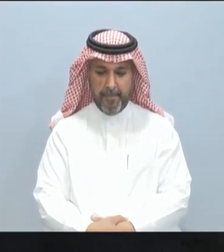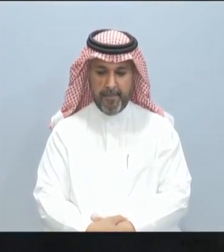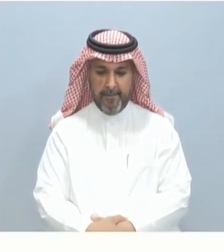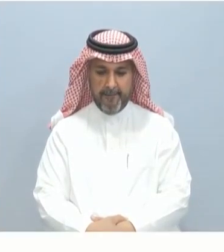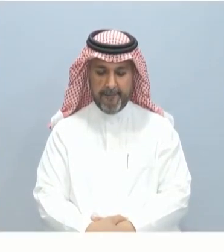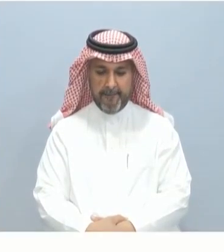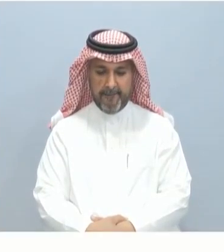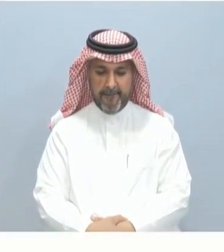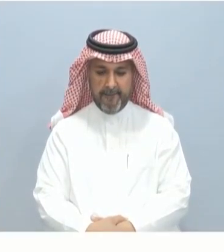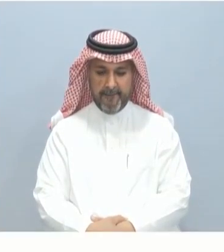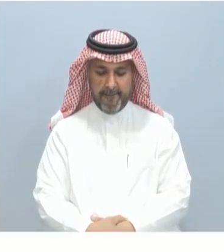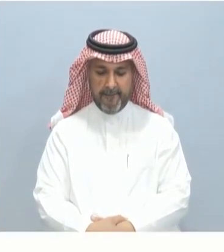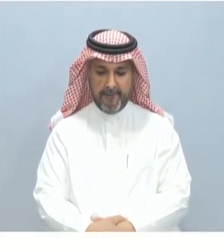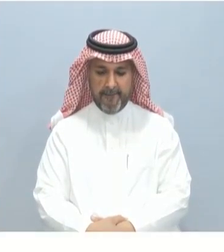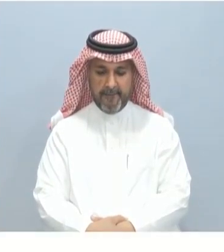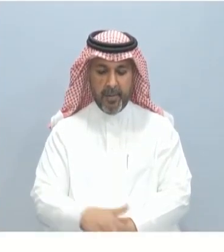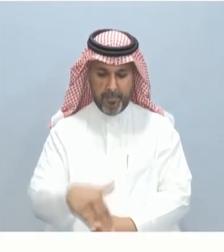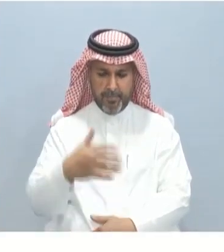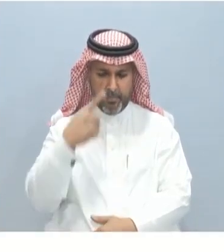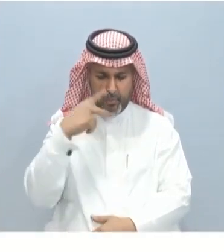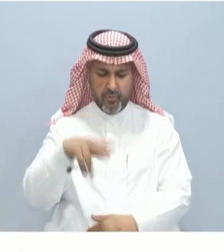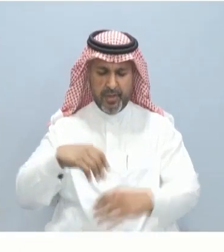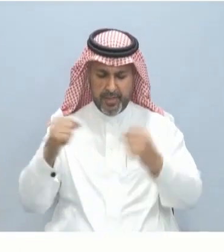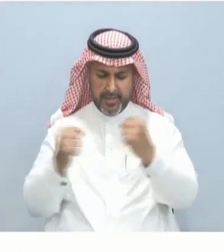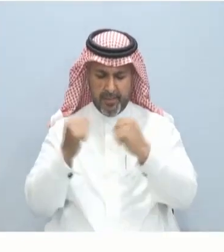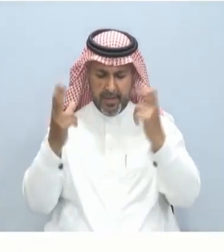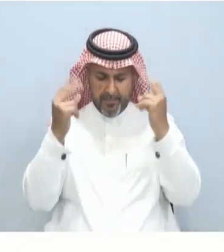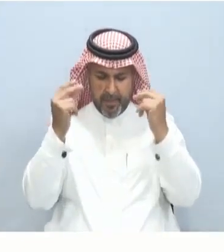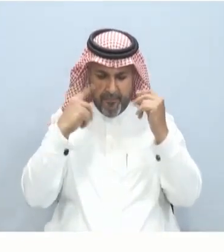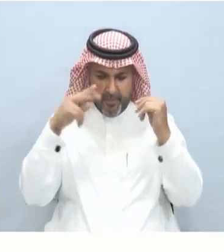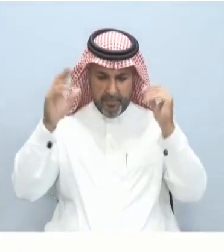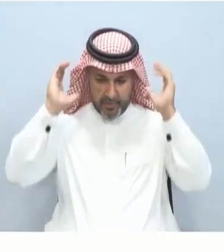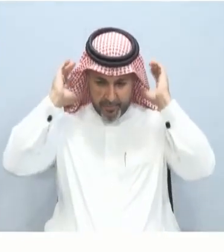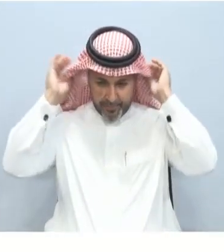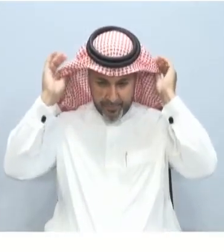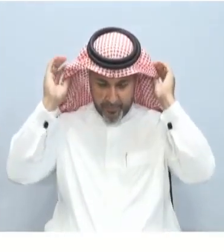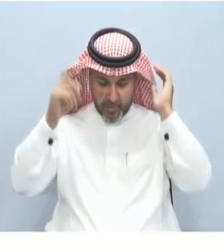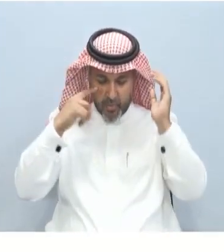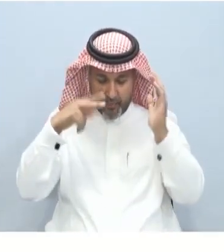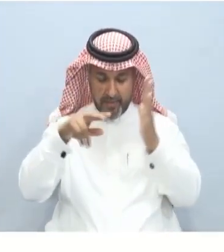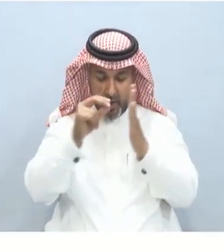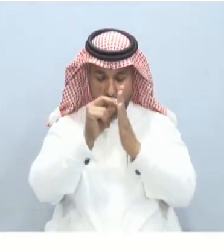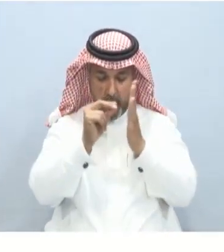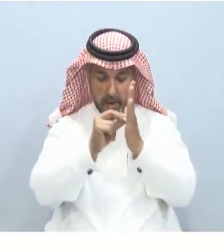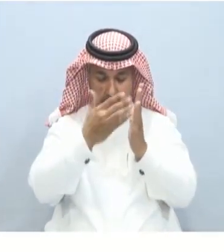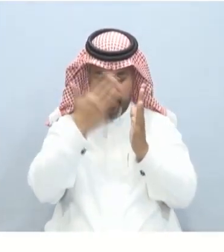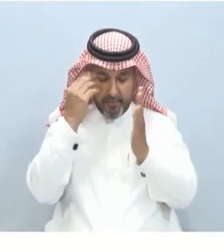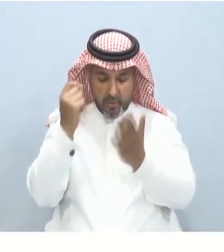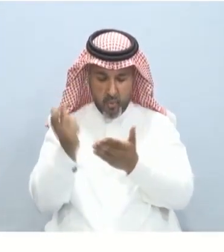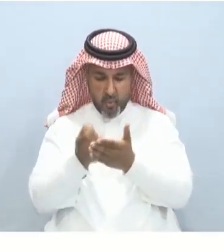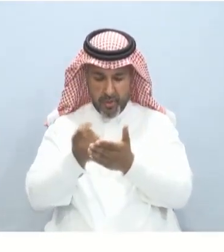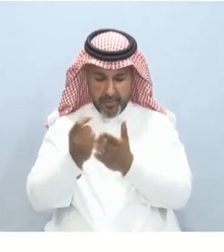سيتضح هذا كله مع حل التمارين قبل ذلك نقوم بكتابه وتدوين